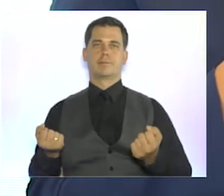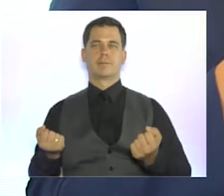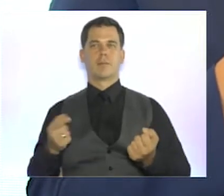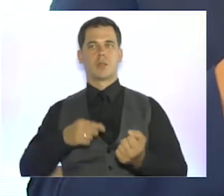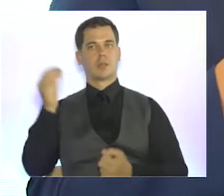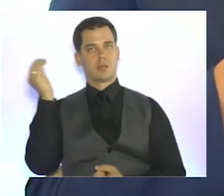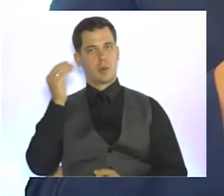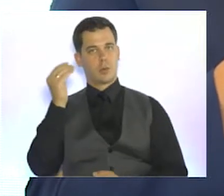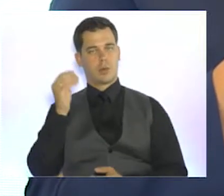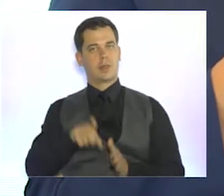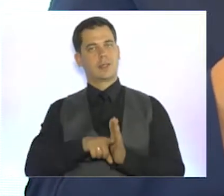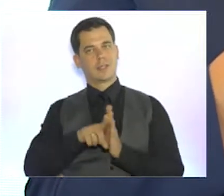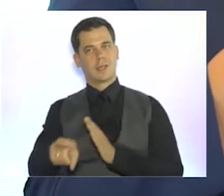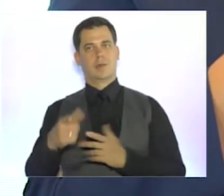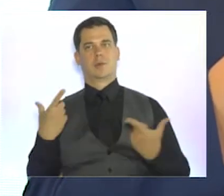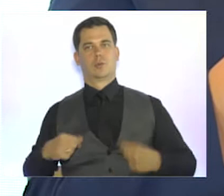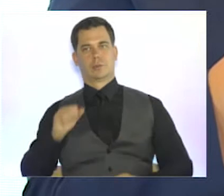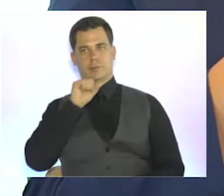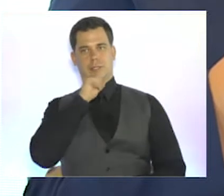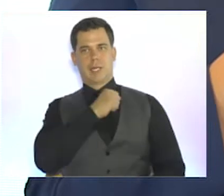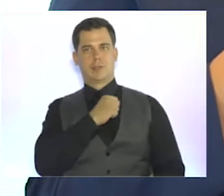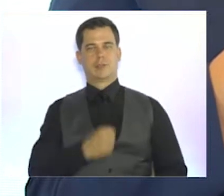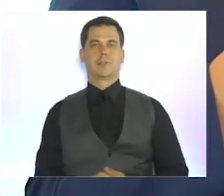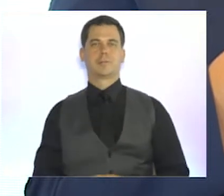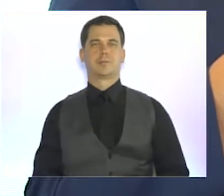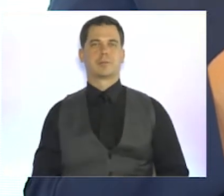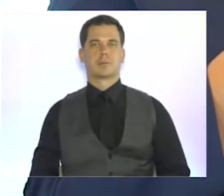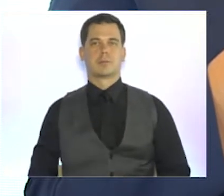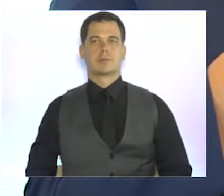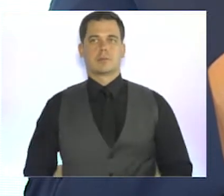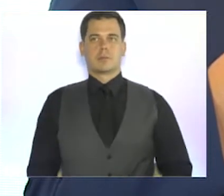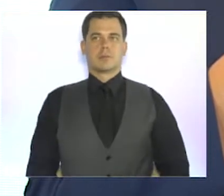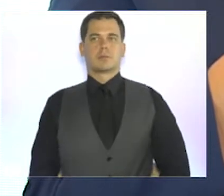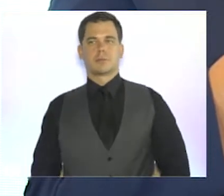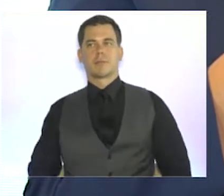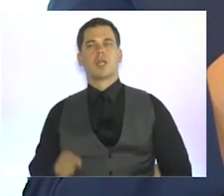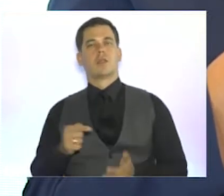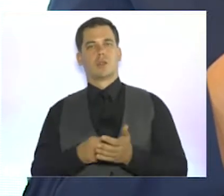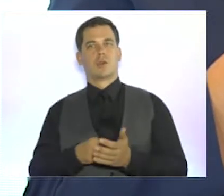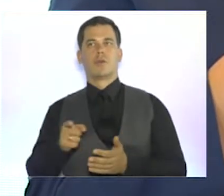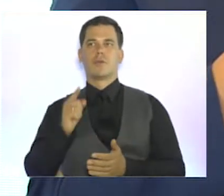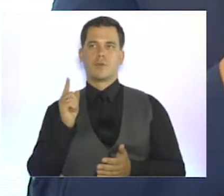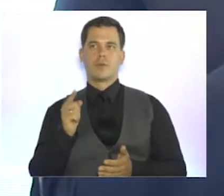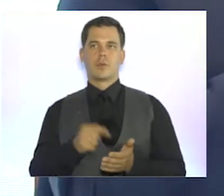naukę również osób starszych właśnie w takich